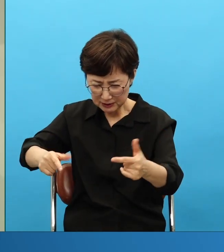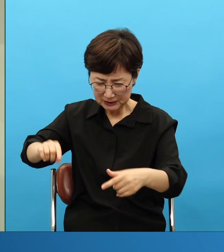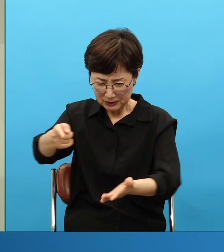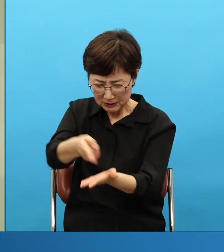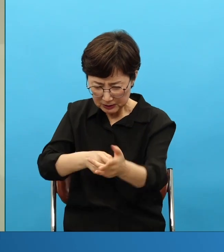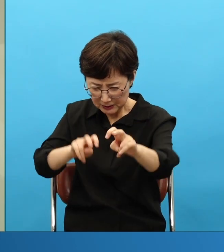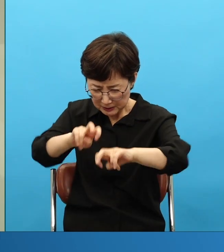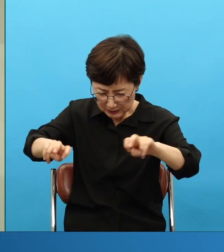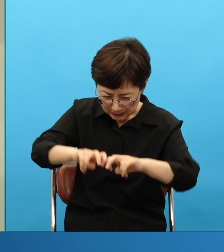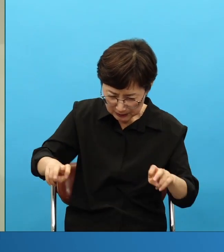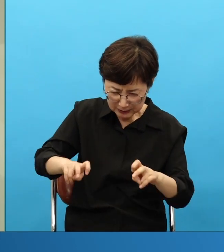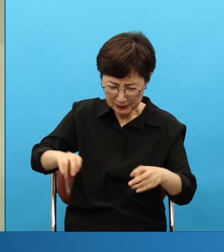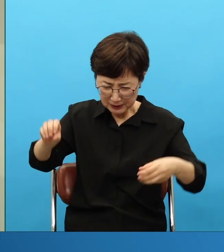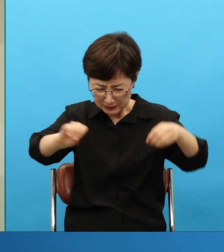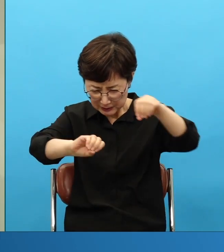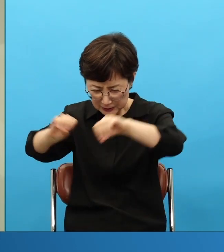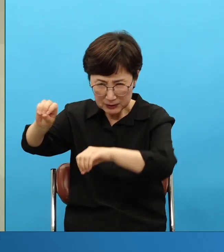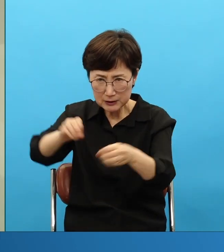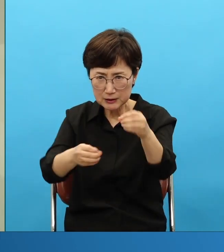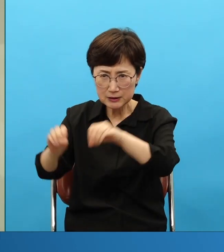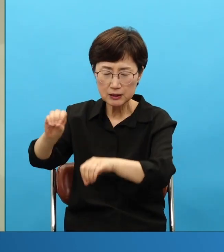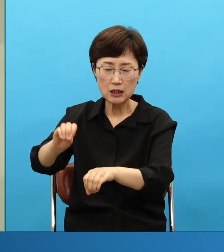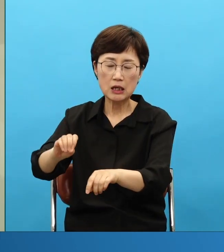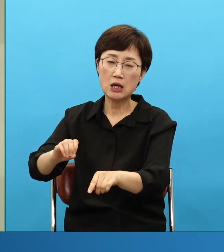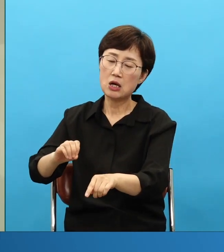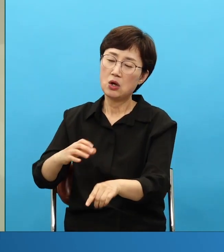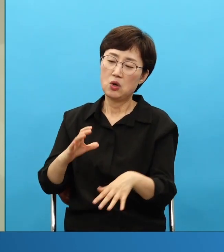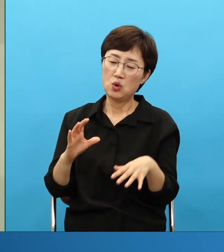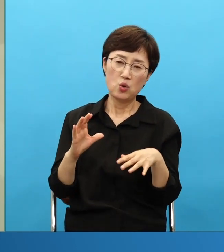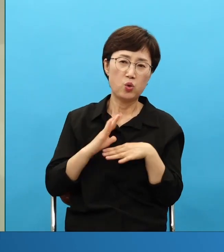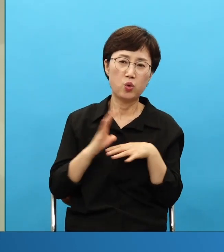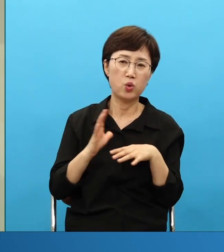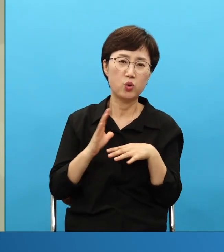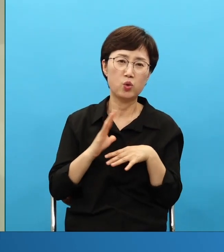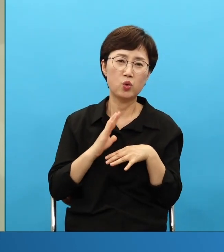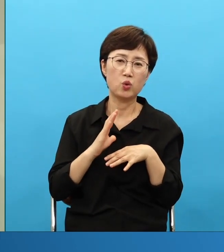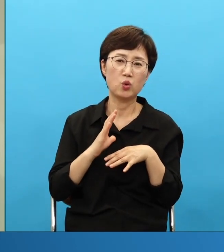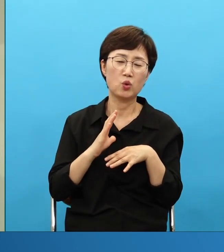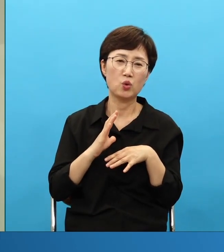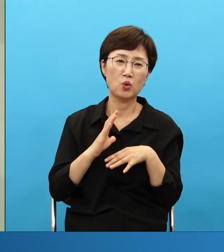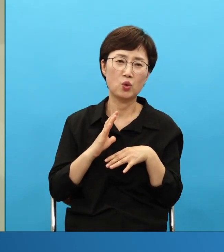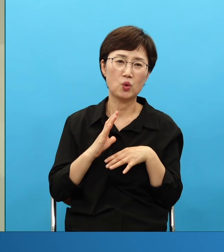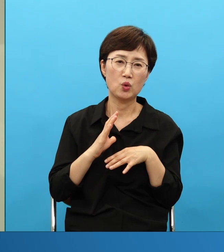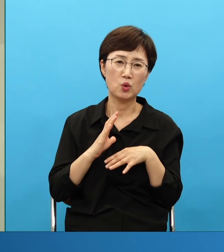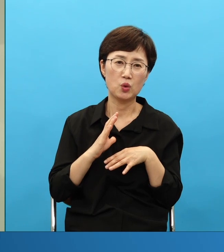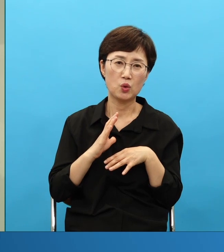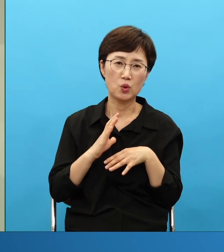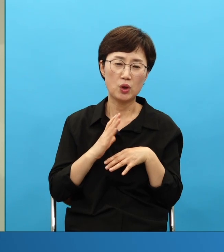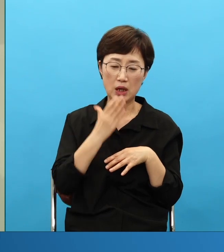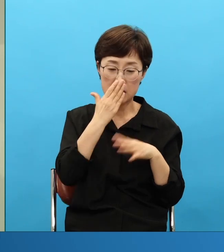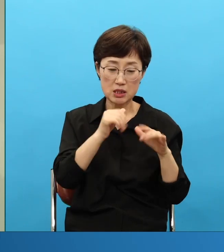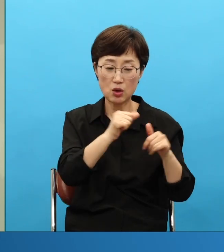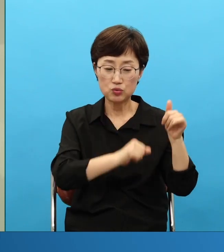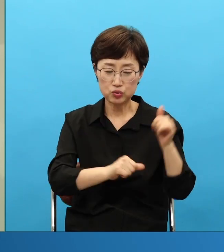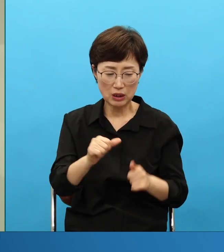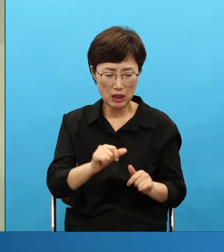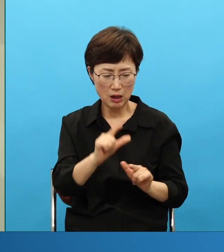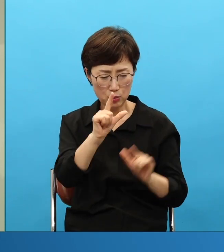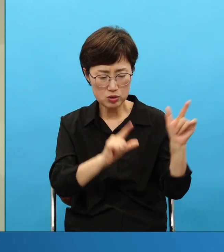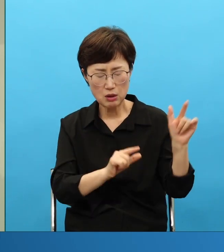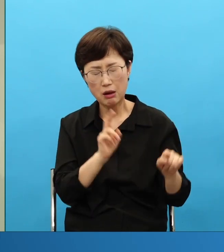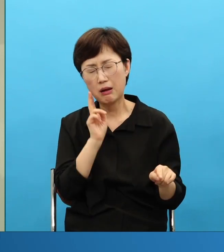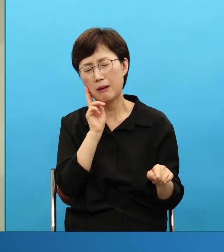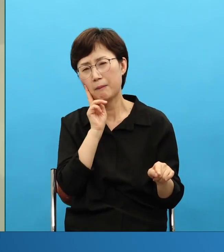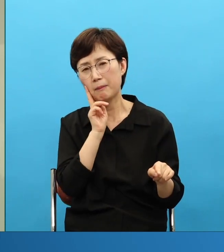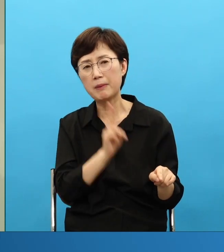거예요. Looking at those scenes, we saw the kids that were put in these storehouses and they're trembling in fear, awaiting their fate. 그런 비참한 일을 당해서 That's the 후대들이. kind of pathetic death that they